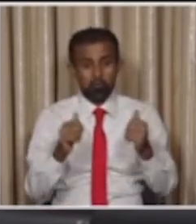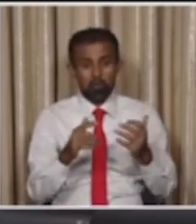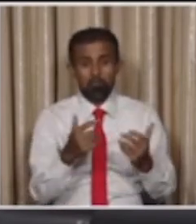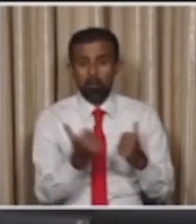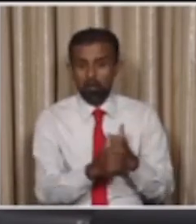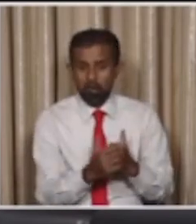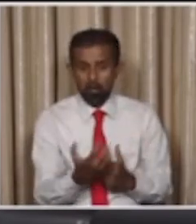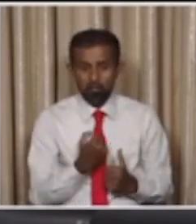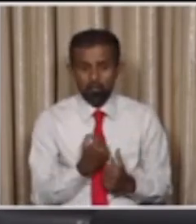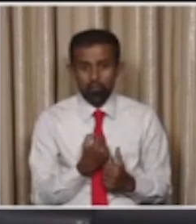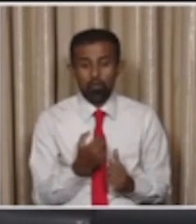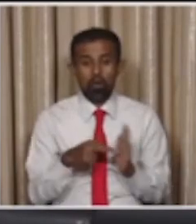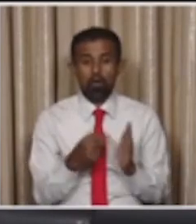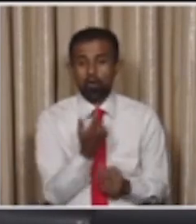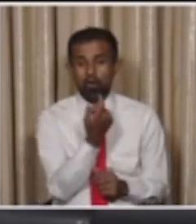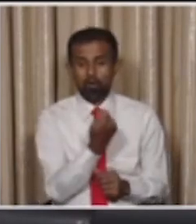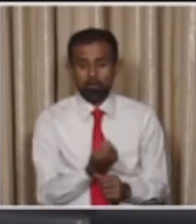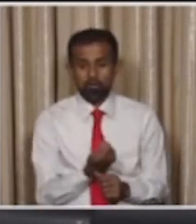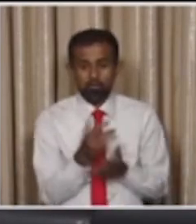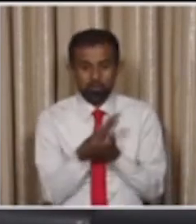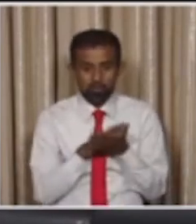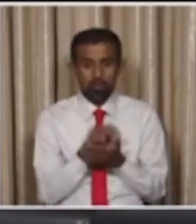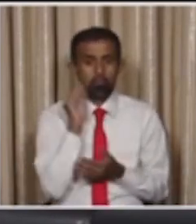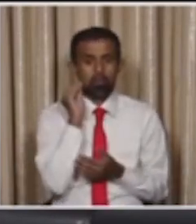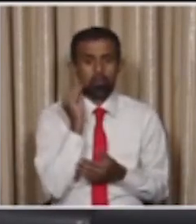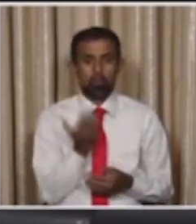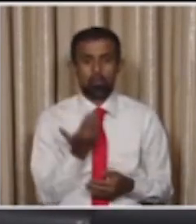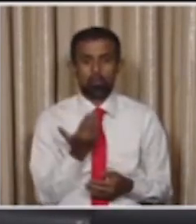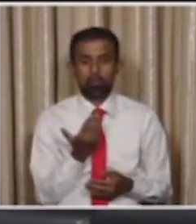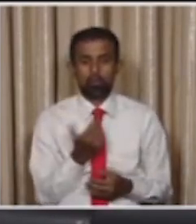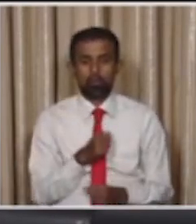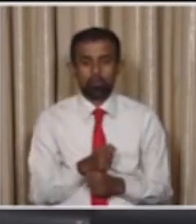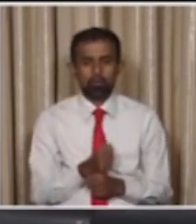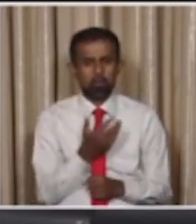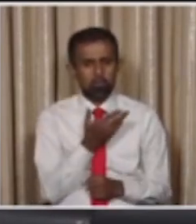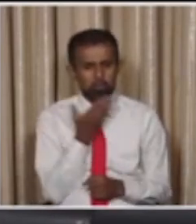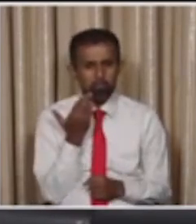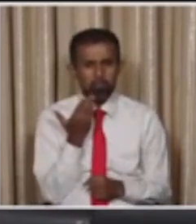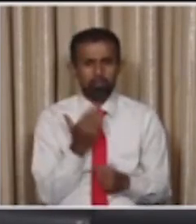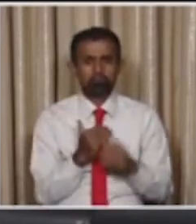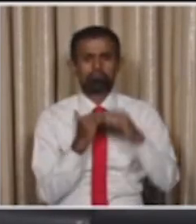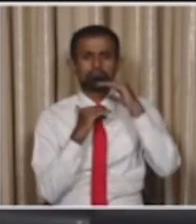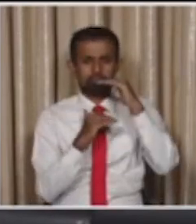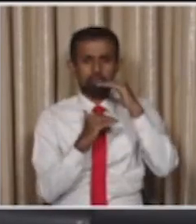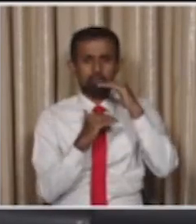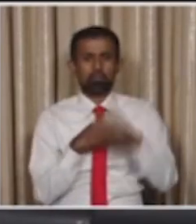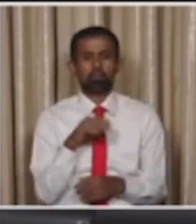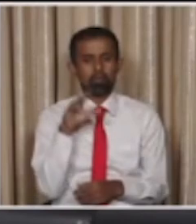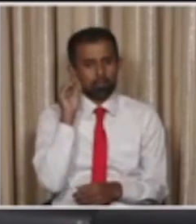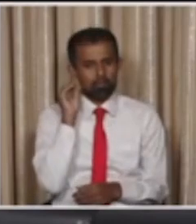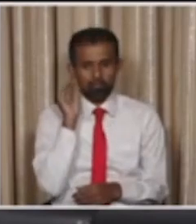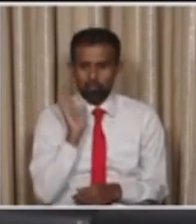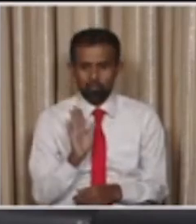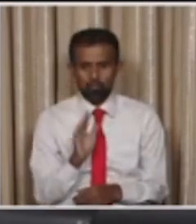ඒ වගේම අපේ ආර්ථික තත්ත්වය පිළිබඳව අපි අවබෝධයක් ගන්න ඕනේ. රජයකට කරන්න පුළුවන් සීමාව අපි තේරුම් ගන්න ඕනේ.